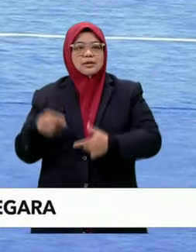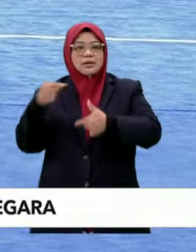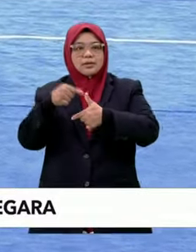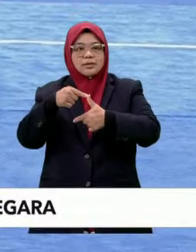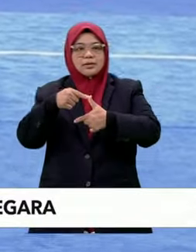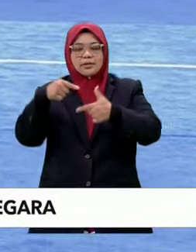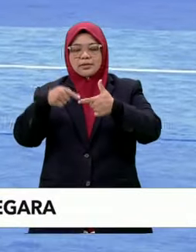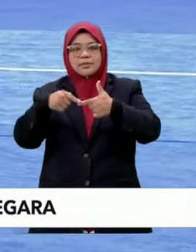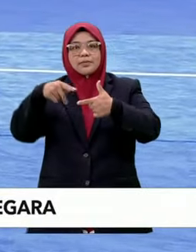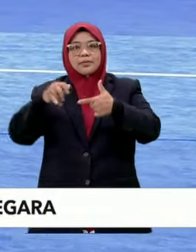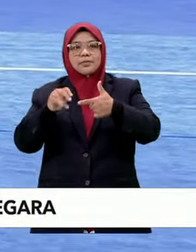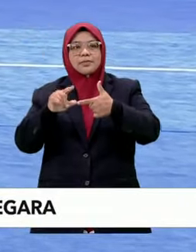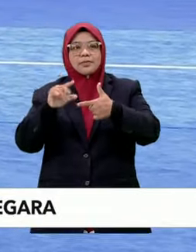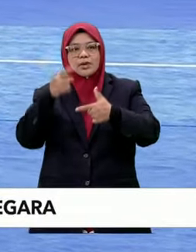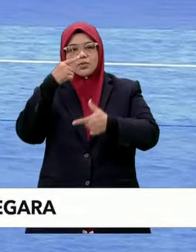dalam